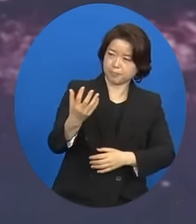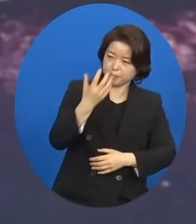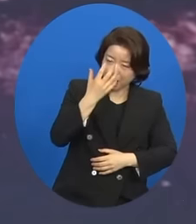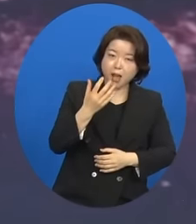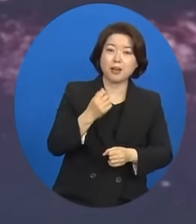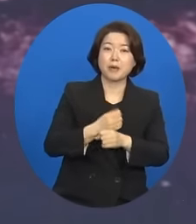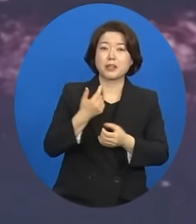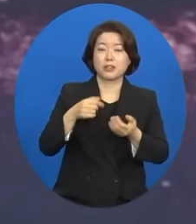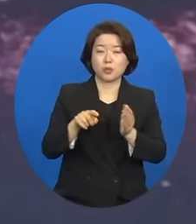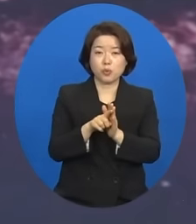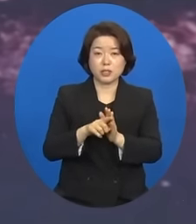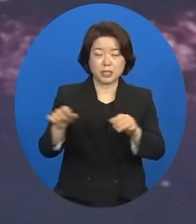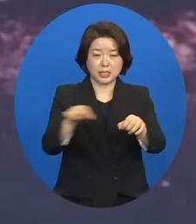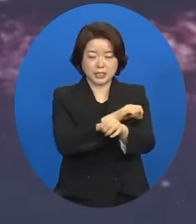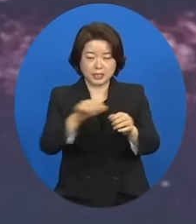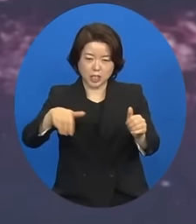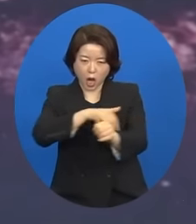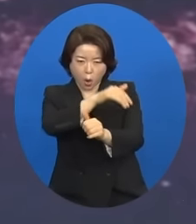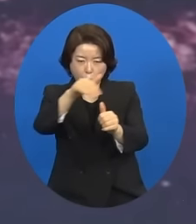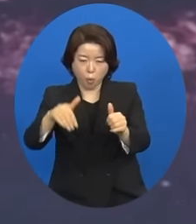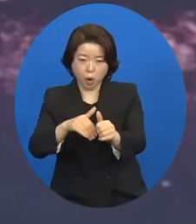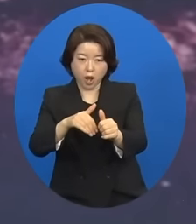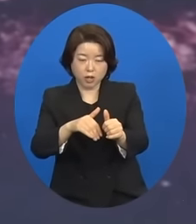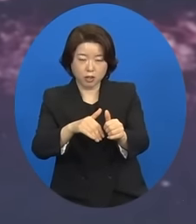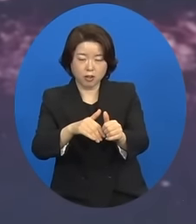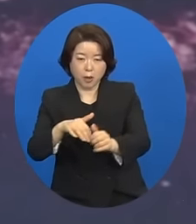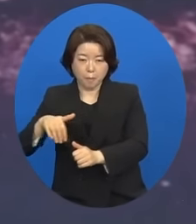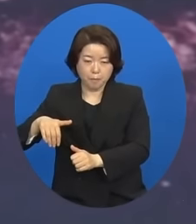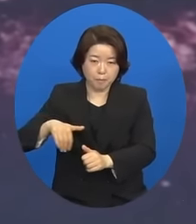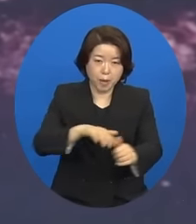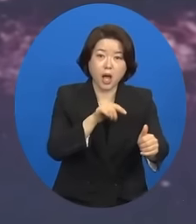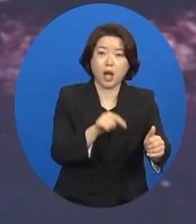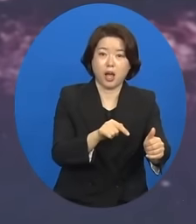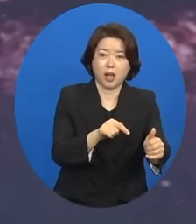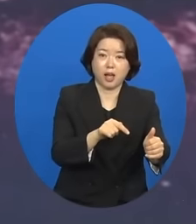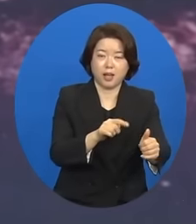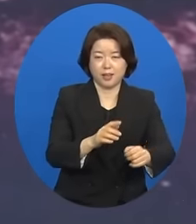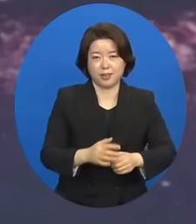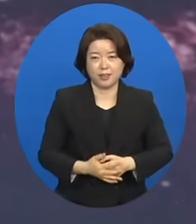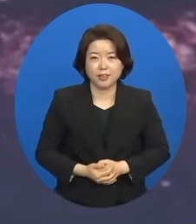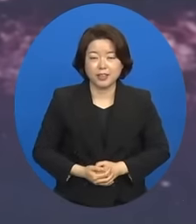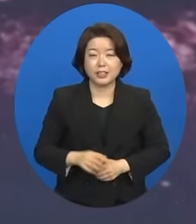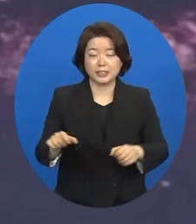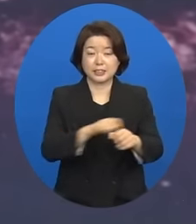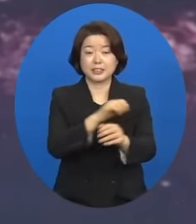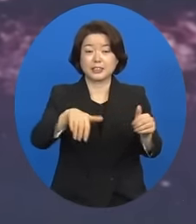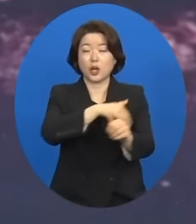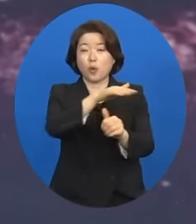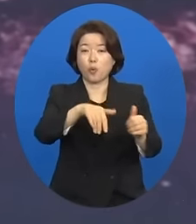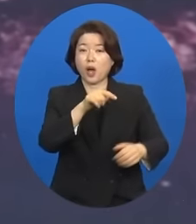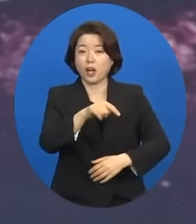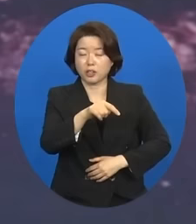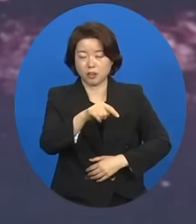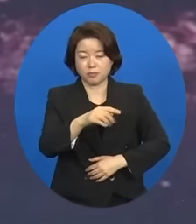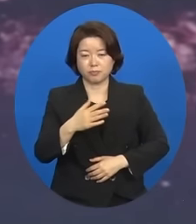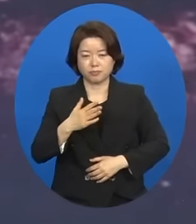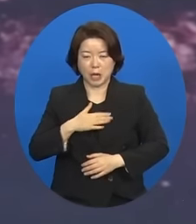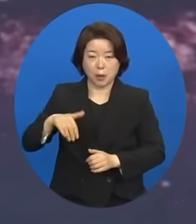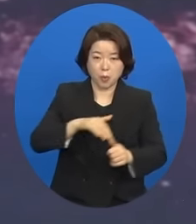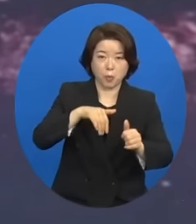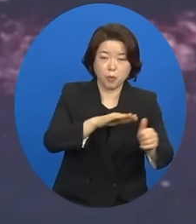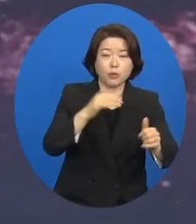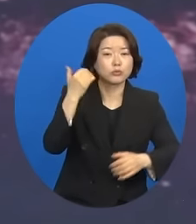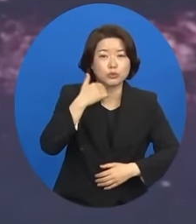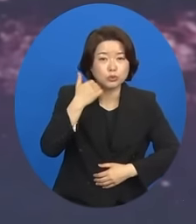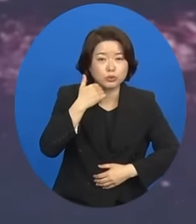특정한 환경 속으로 몰고 가신다는 거죠 근데 그 특정한 환경 속으로 우리를 몰고 가신 분이